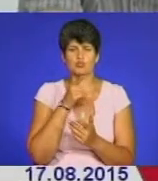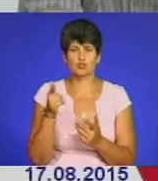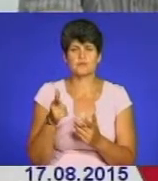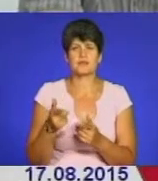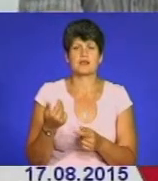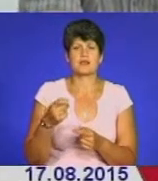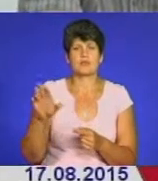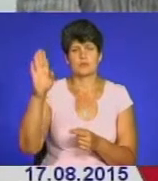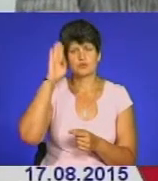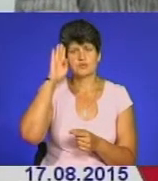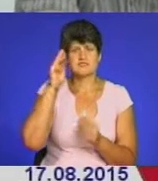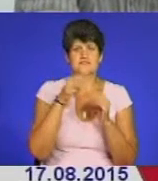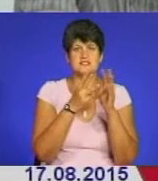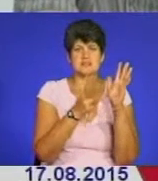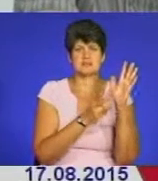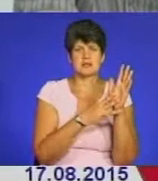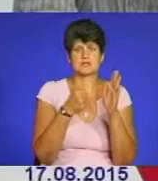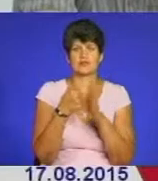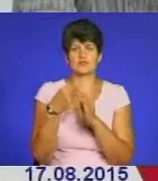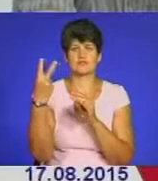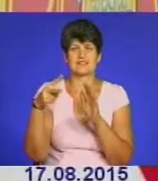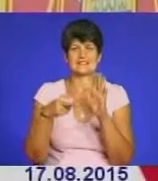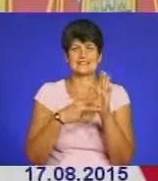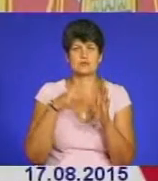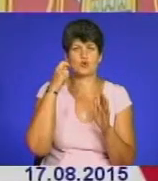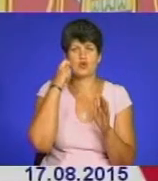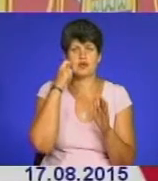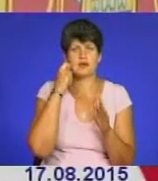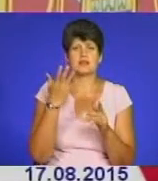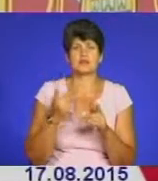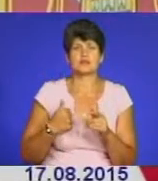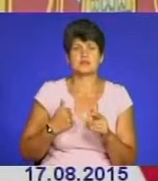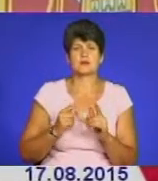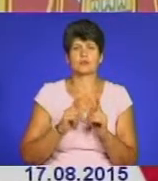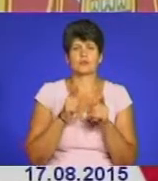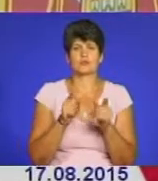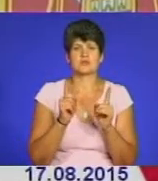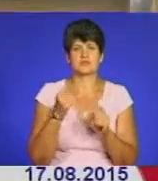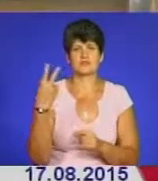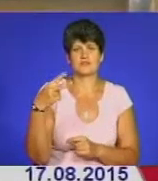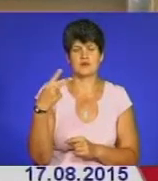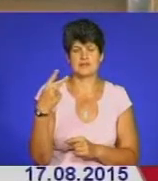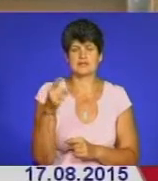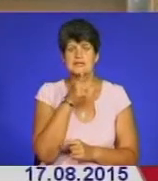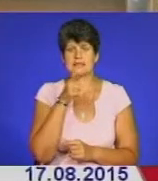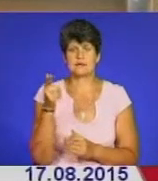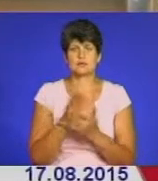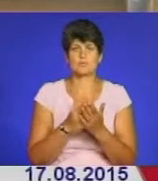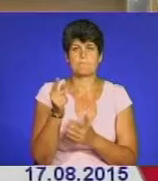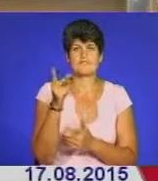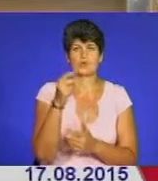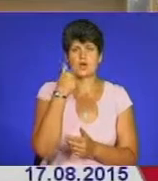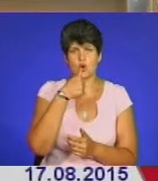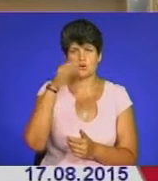доведених завдань. Також серед гірших у проведенні мобілізації – Монастириський, Борщівський, Заліщицький райони. У вересні розпочнеться